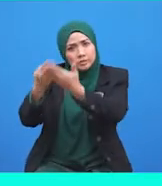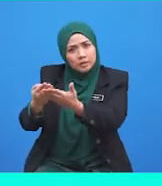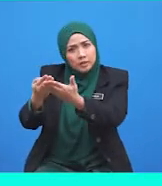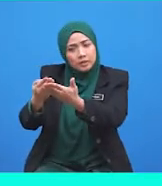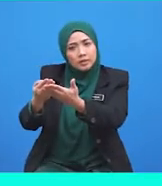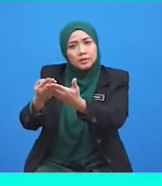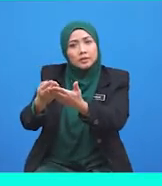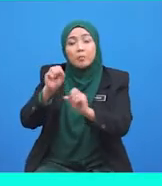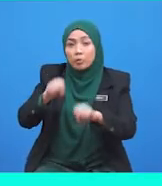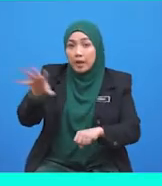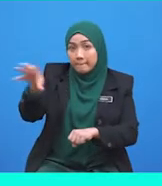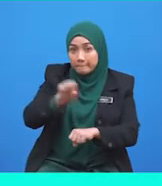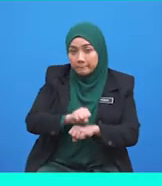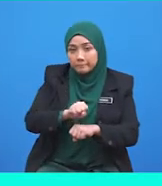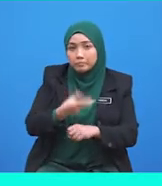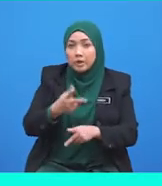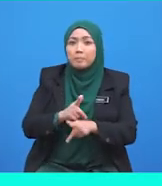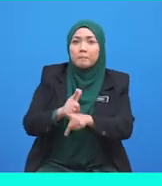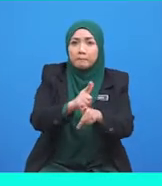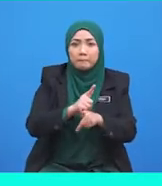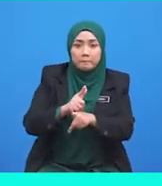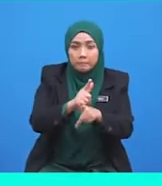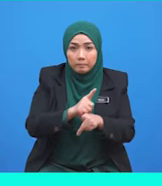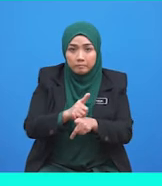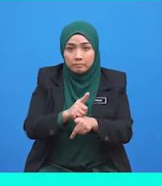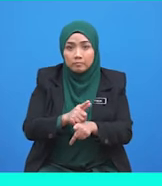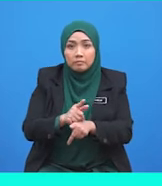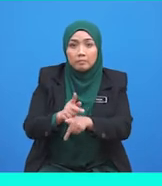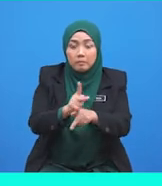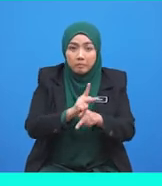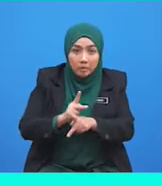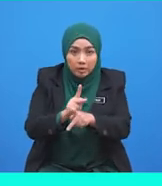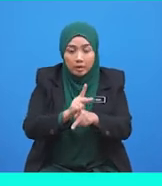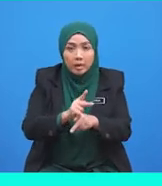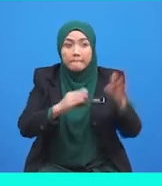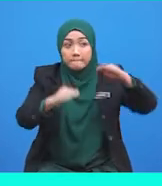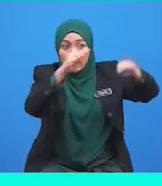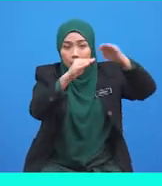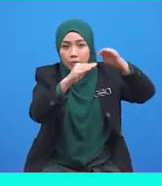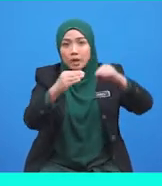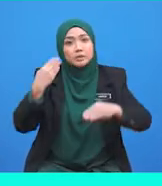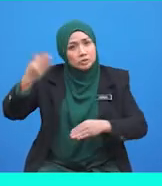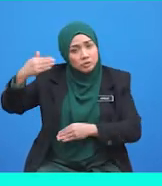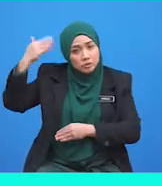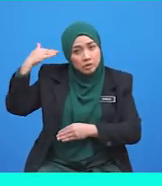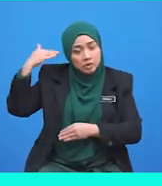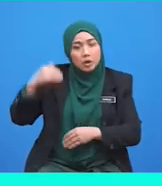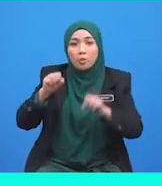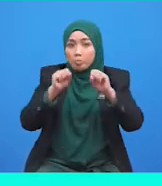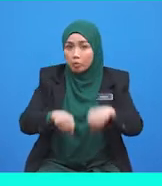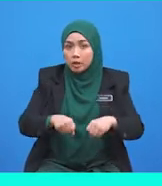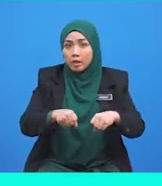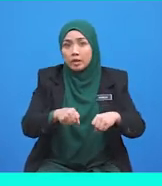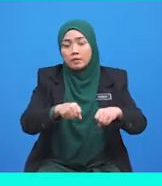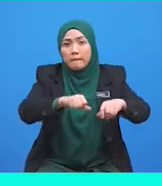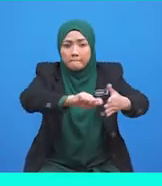kita ambil ialah pemuliharaan dan pemeliharaan bangunan bersejarah. Kita boleh membaik pulih